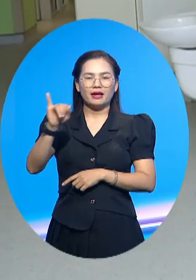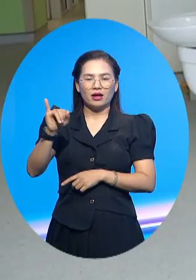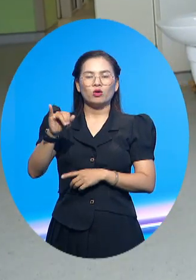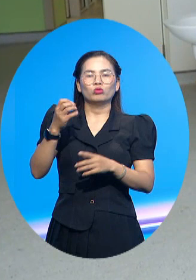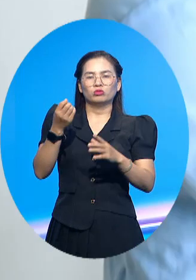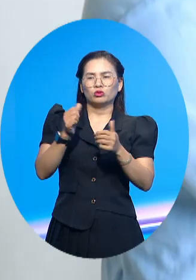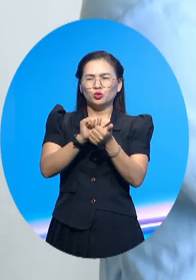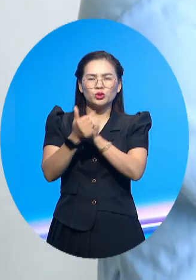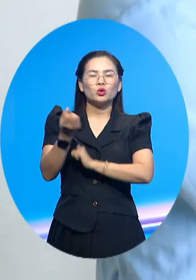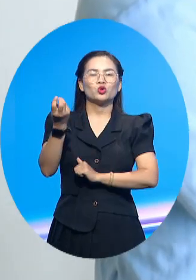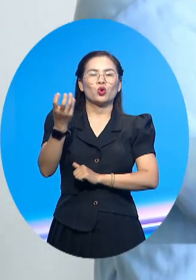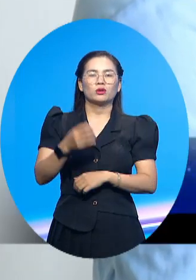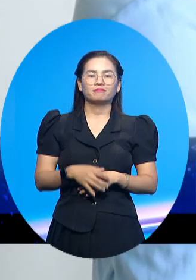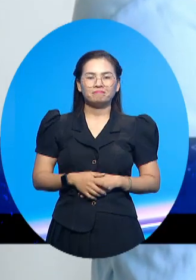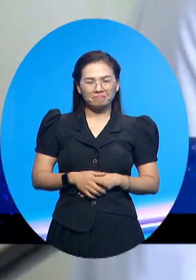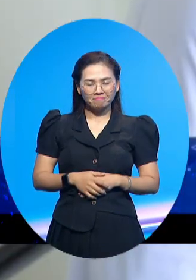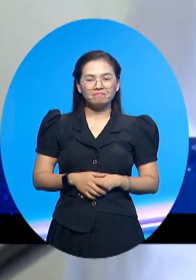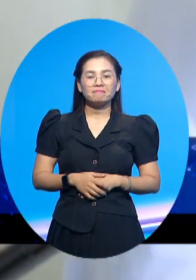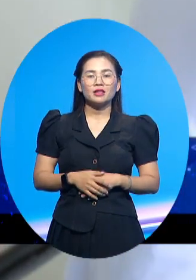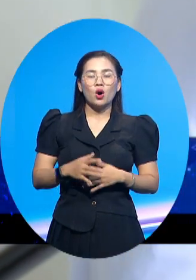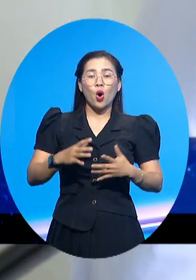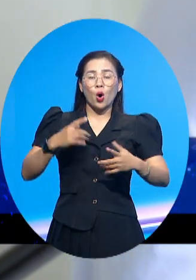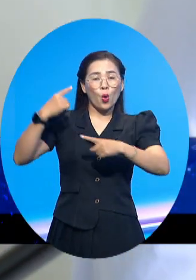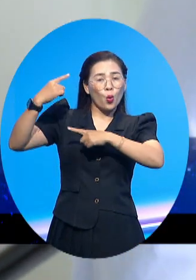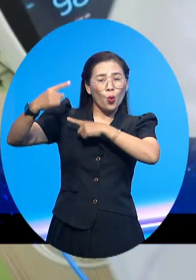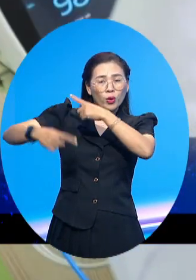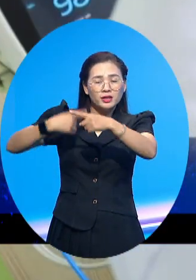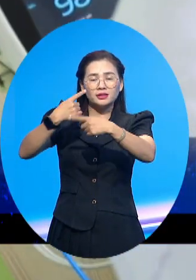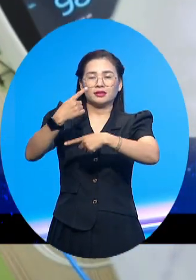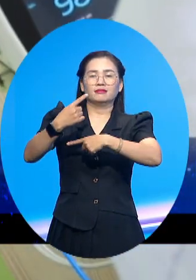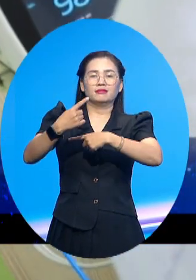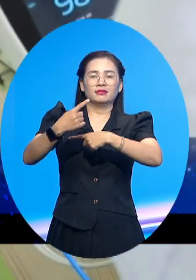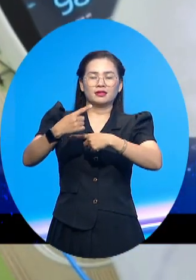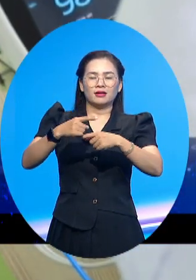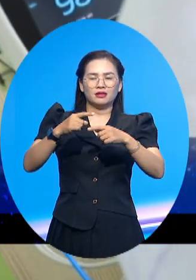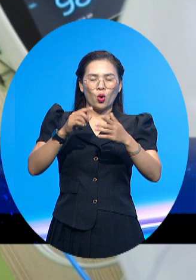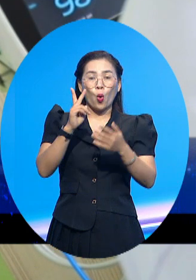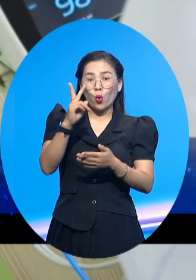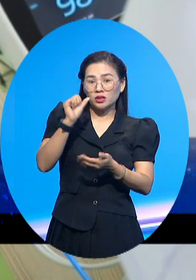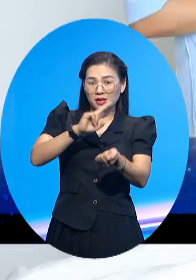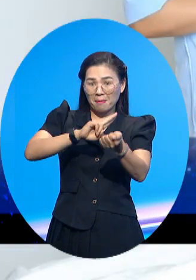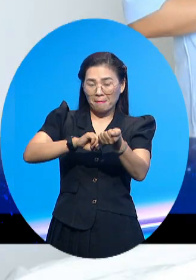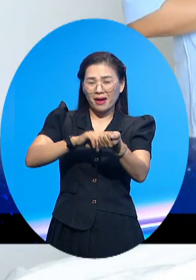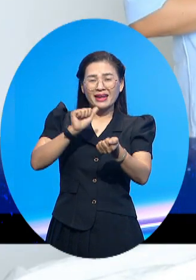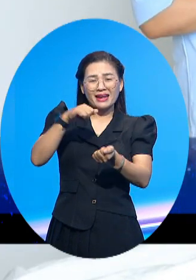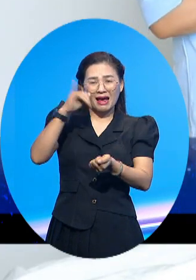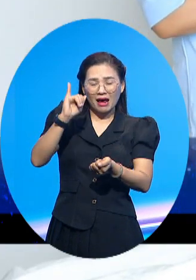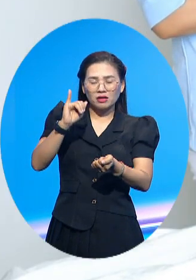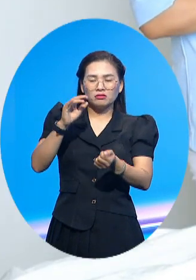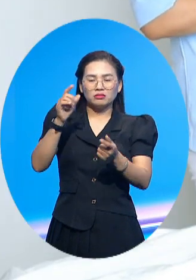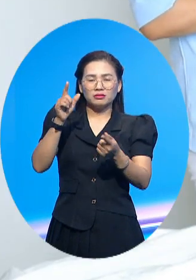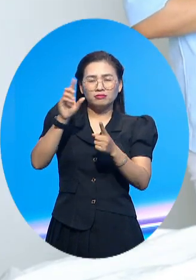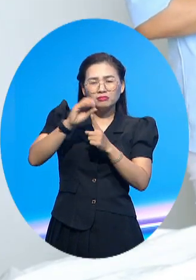Mới đây, Bệnh viện Gia An 115 đã hoàn thiện hệ thống quản lý dữ liệu và quy trình thực hiện chính thức sử dụng và lưu trữ hồ sơ bệnh án điện